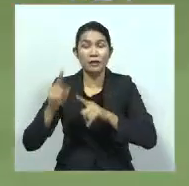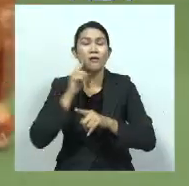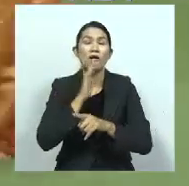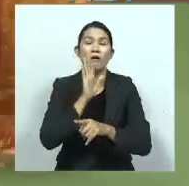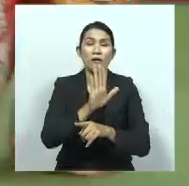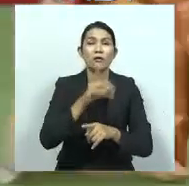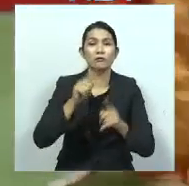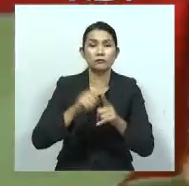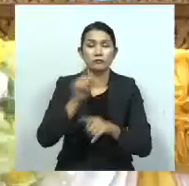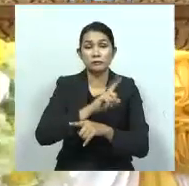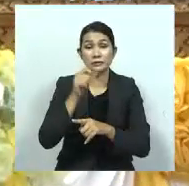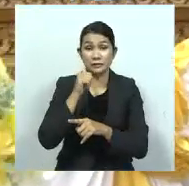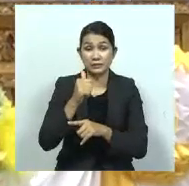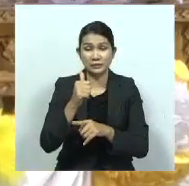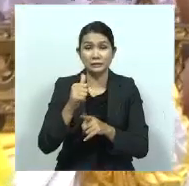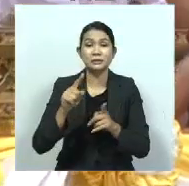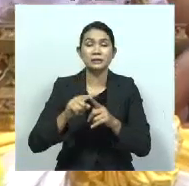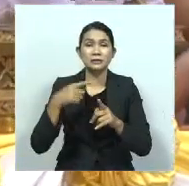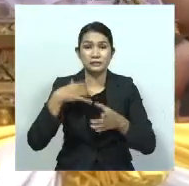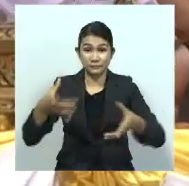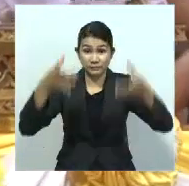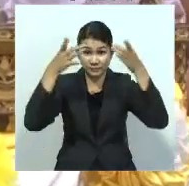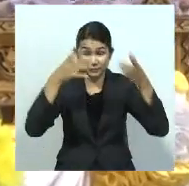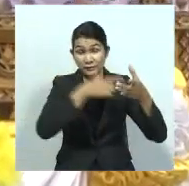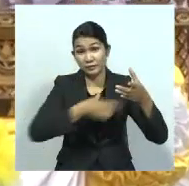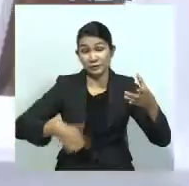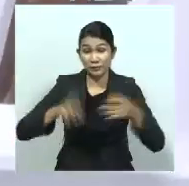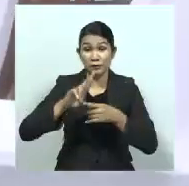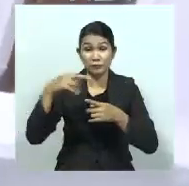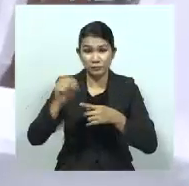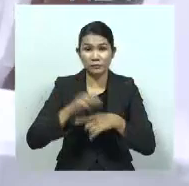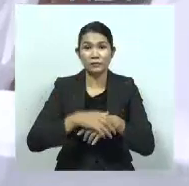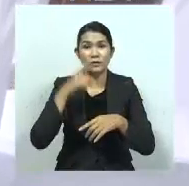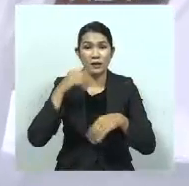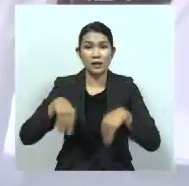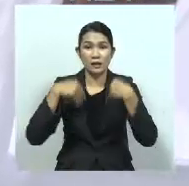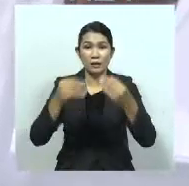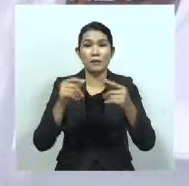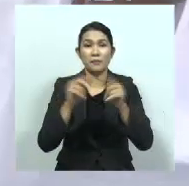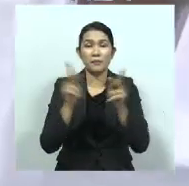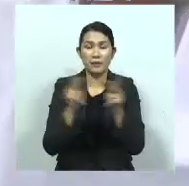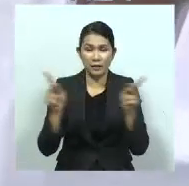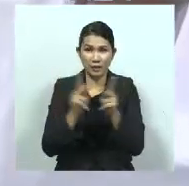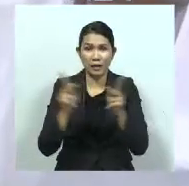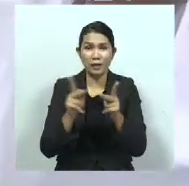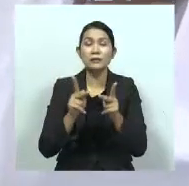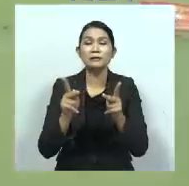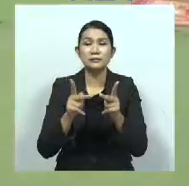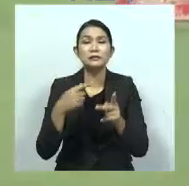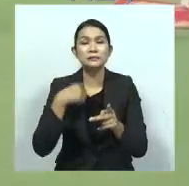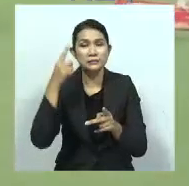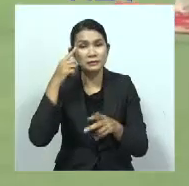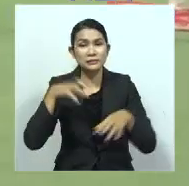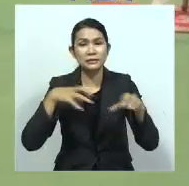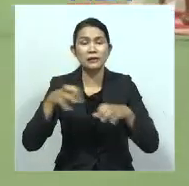เนื่องในโอกาสมหามงคลพระราชพิธีบรมราชาภิเษกได้มอบหมายให้คณะอนุกรรมการจัดมหรสพสมโภชเนื่อง